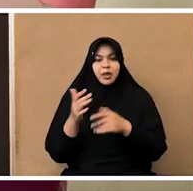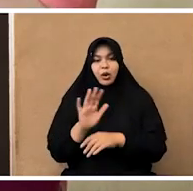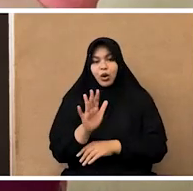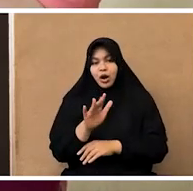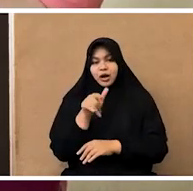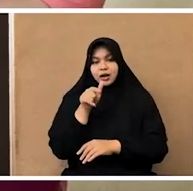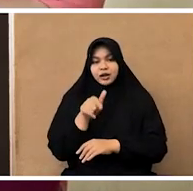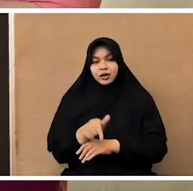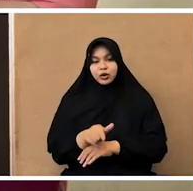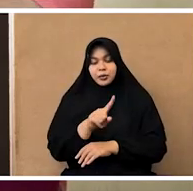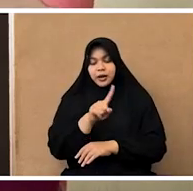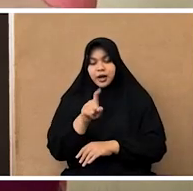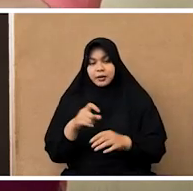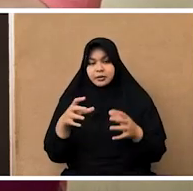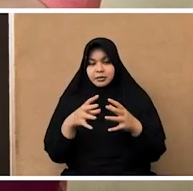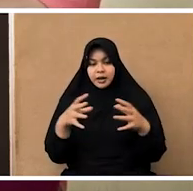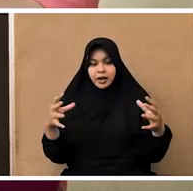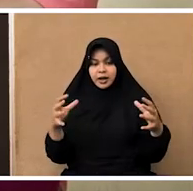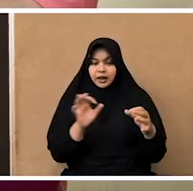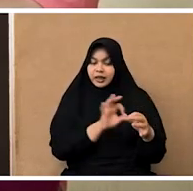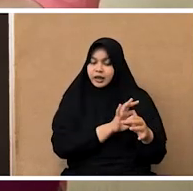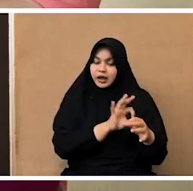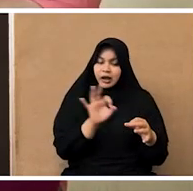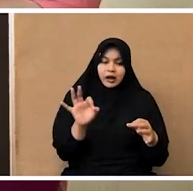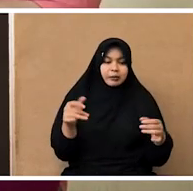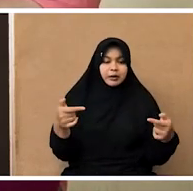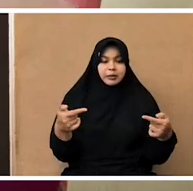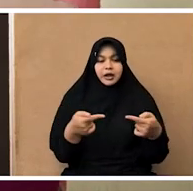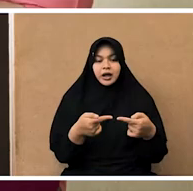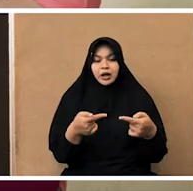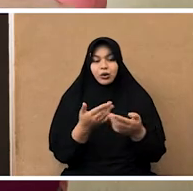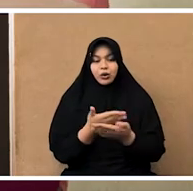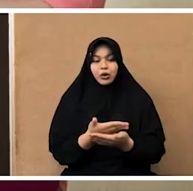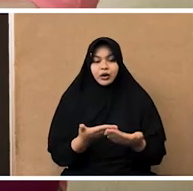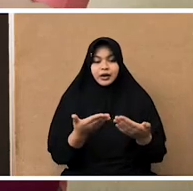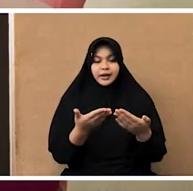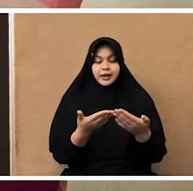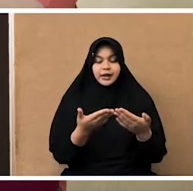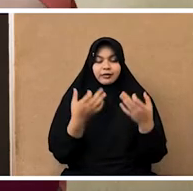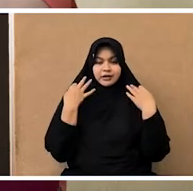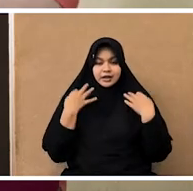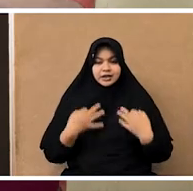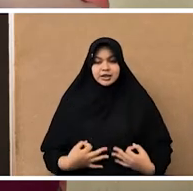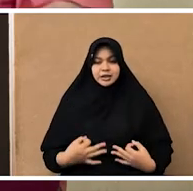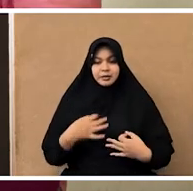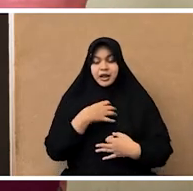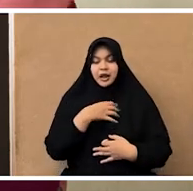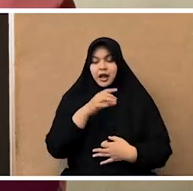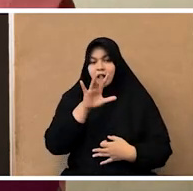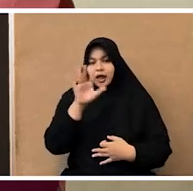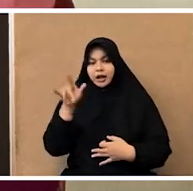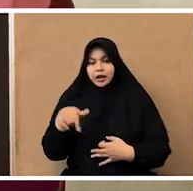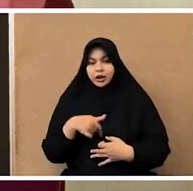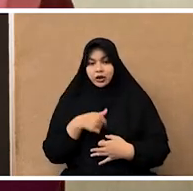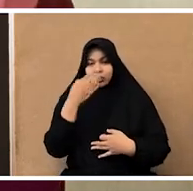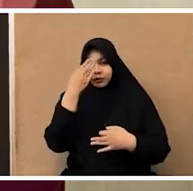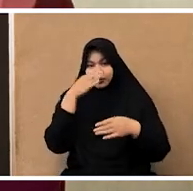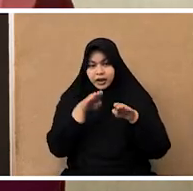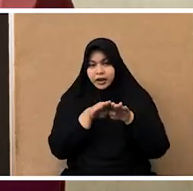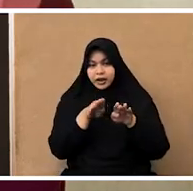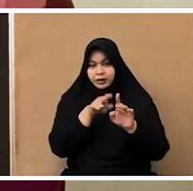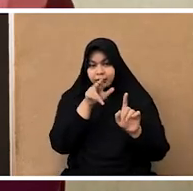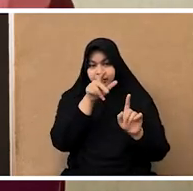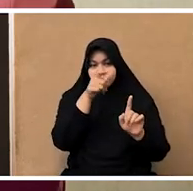terbesarnya dan tanpa mengaitkannya ke apa kondisi fisik kondisi mental itu mirip-mirip